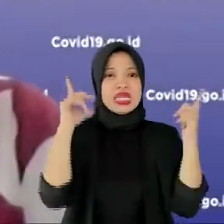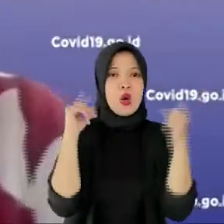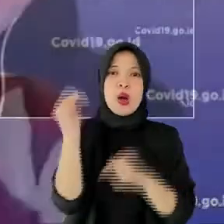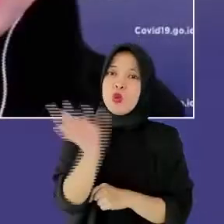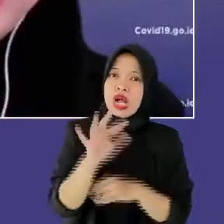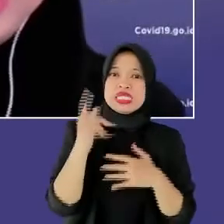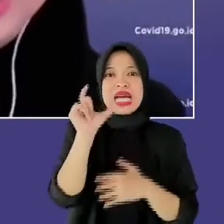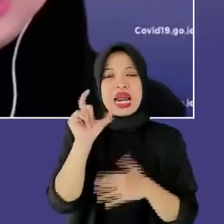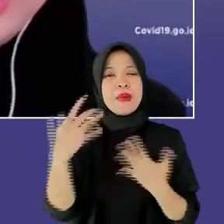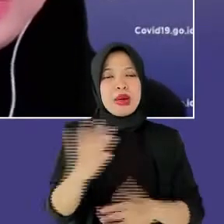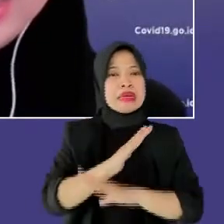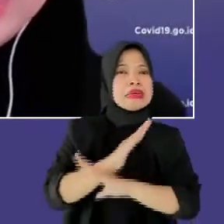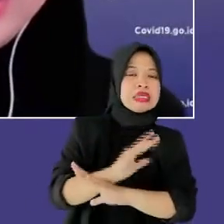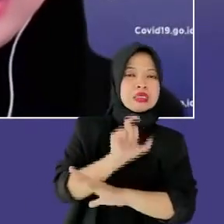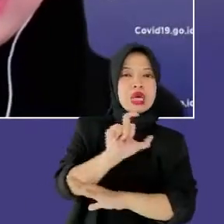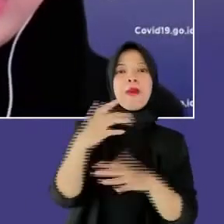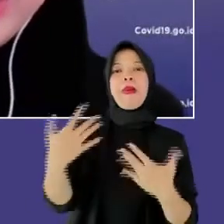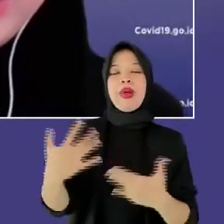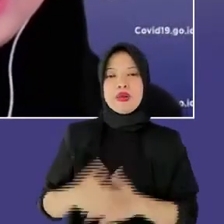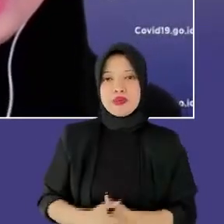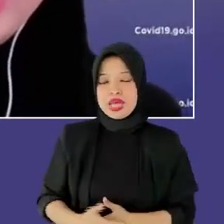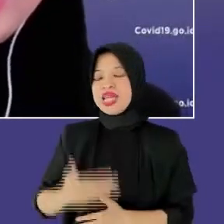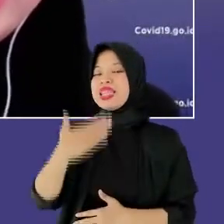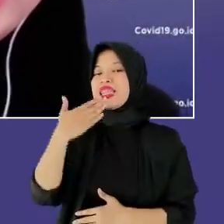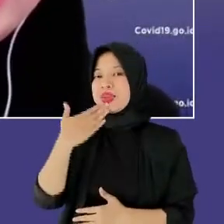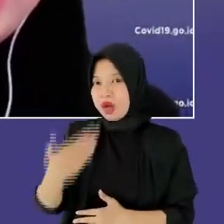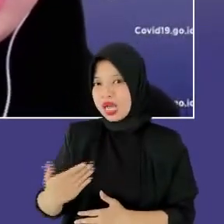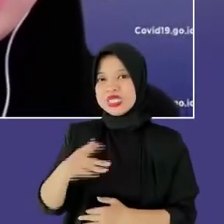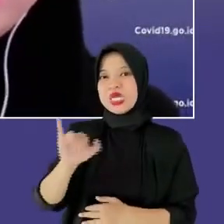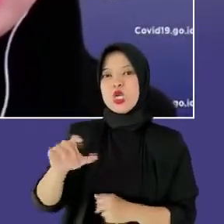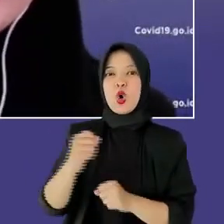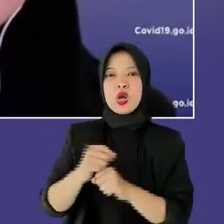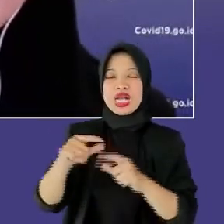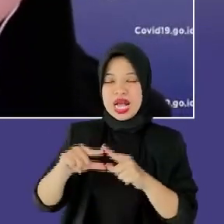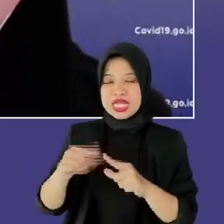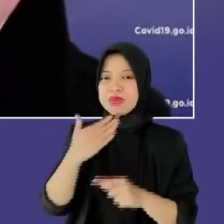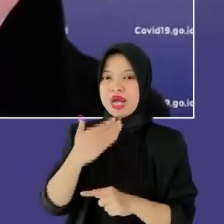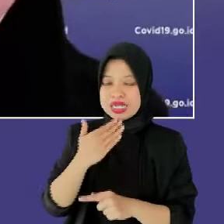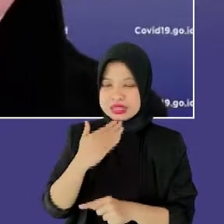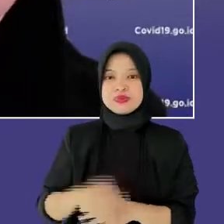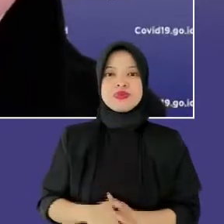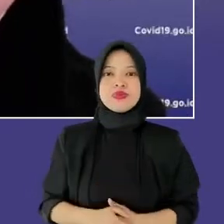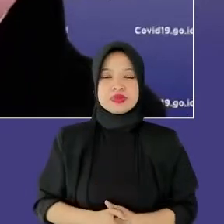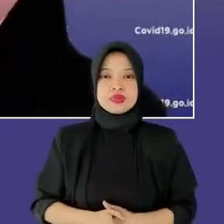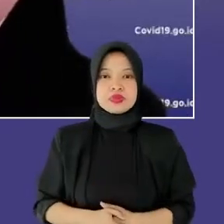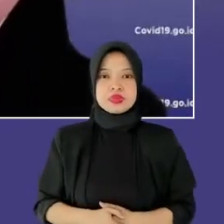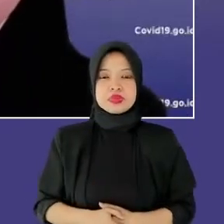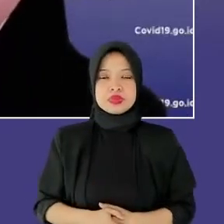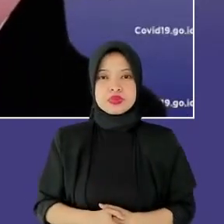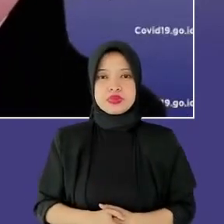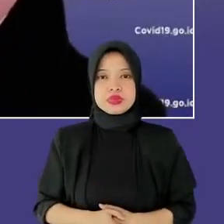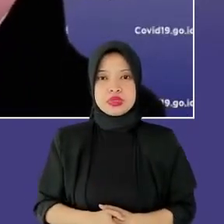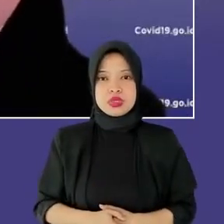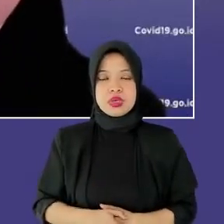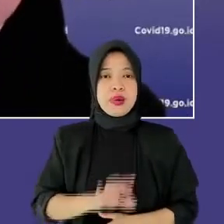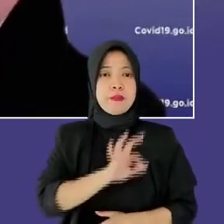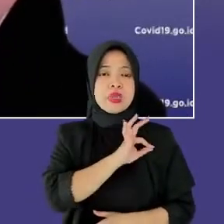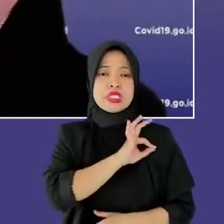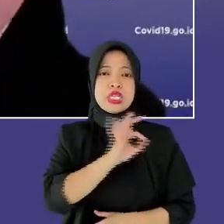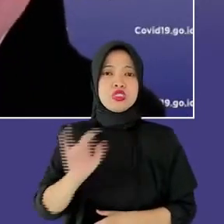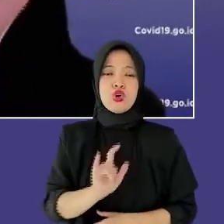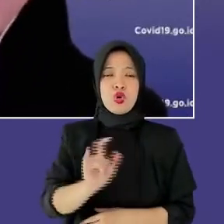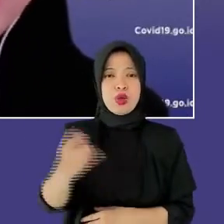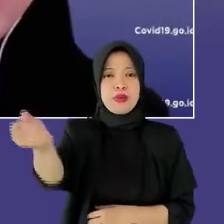Bali? Ya, terima kasih banyak untuk pertanyaannya. Jadi kalau kemarin juga sudah disampaikan, sebenarnya Pak Bapak Presiden